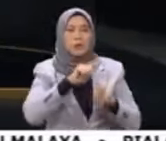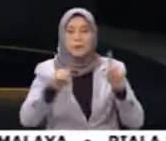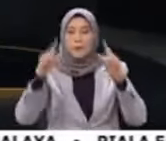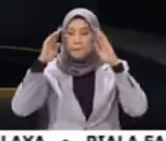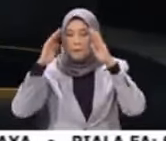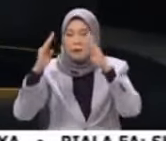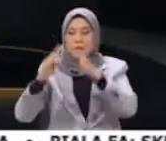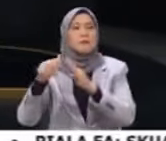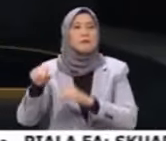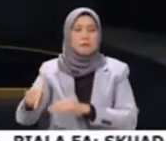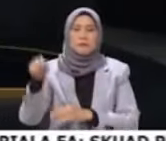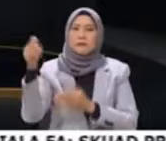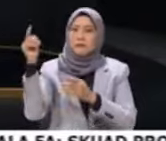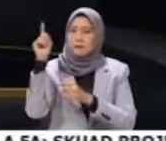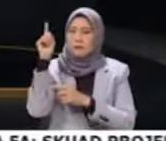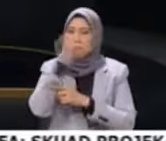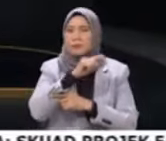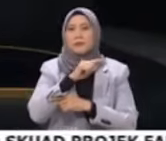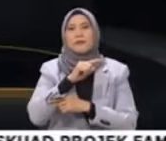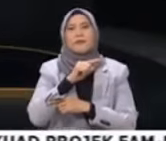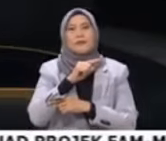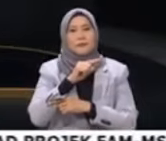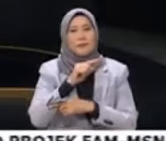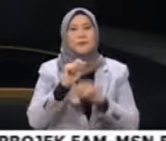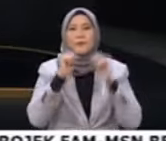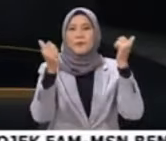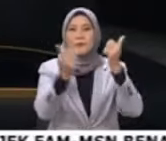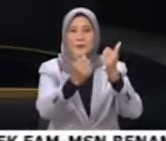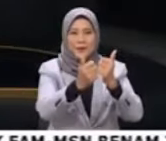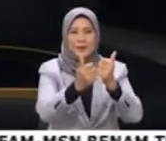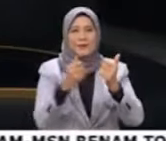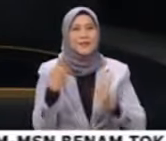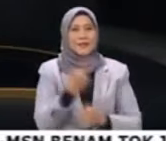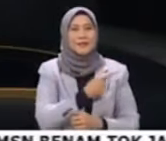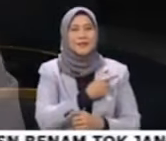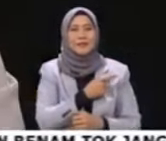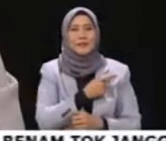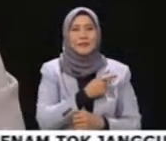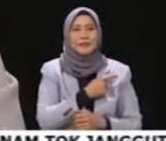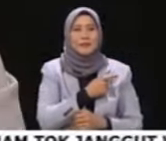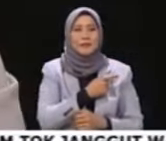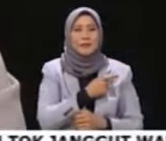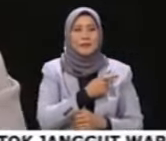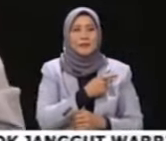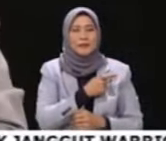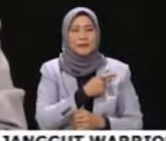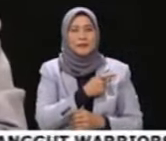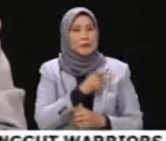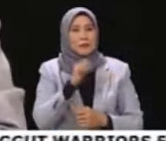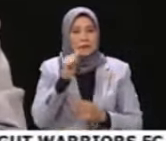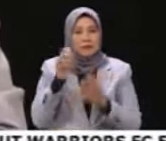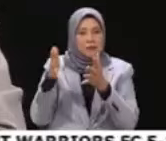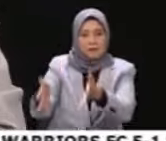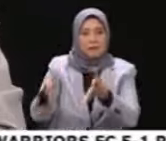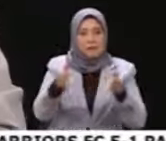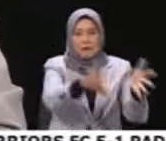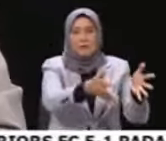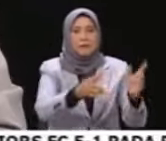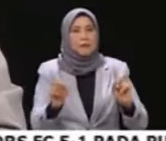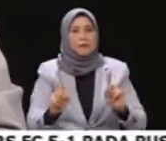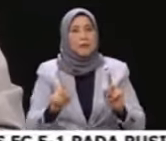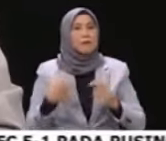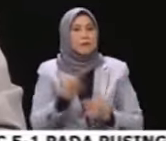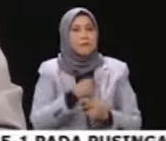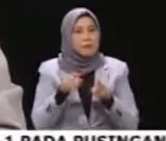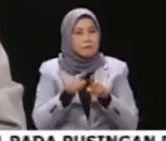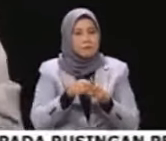pun agak lebih teruk. Maknanya kita, agensi kita tidak apa lepas begitu sajalah. Kita juga untuk